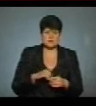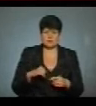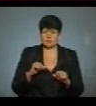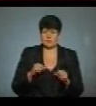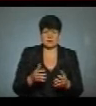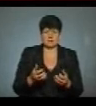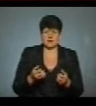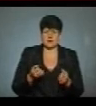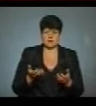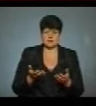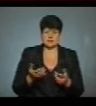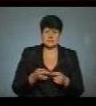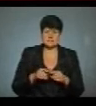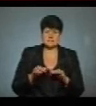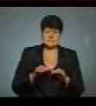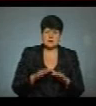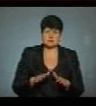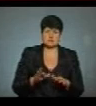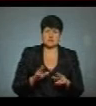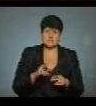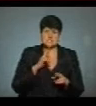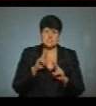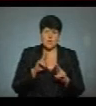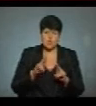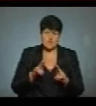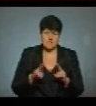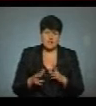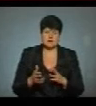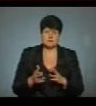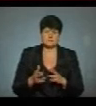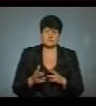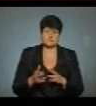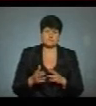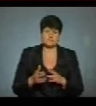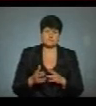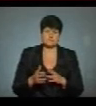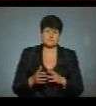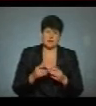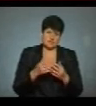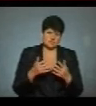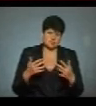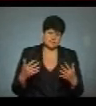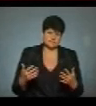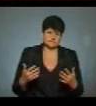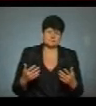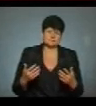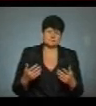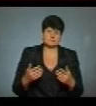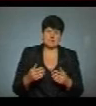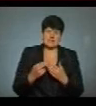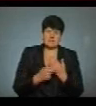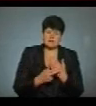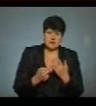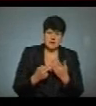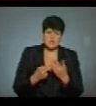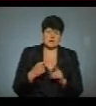прийняти такі заходи, як цілування обрядових речей, це Євангелія,